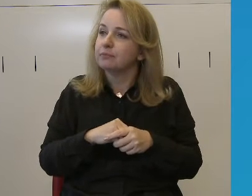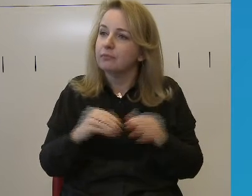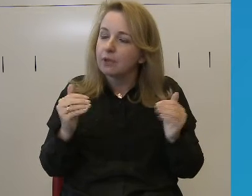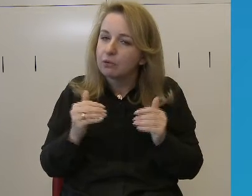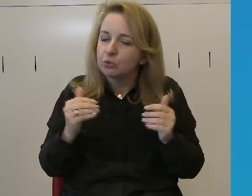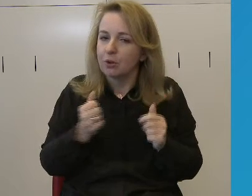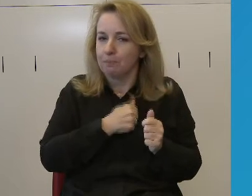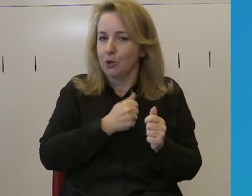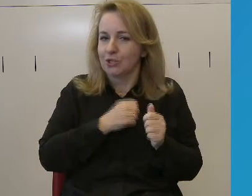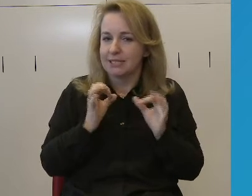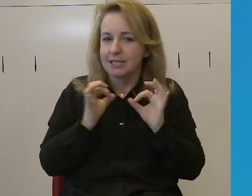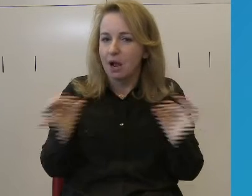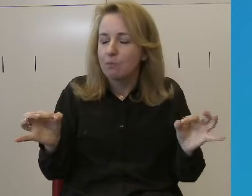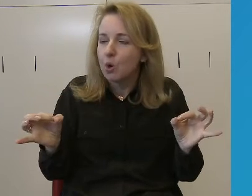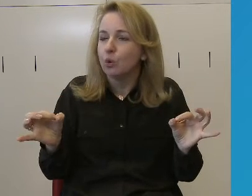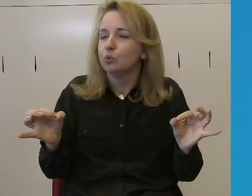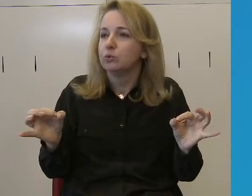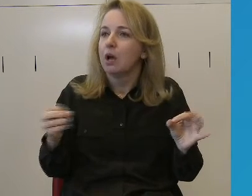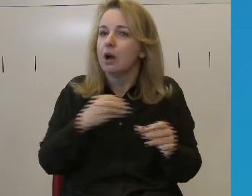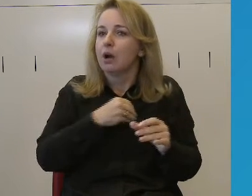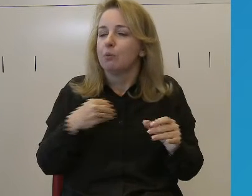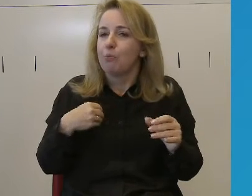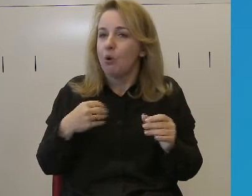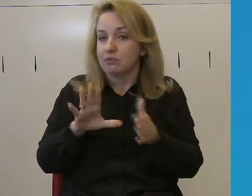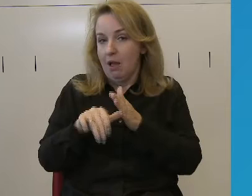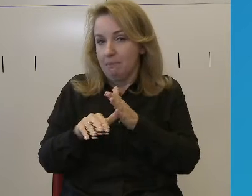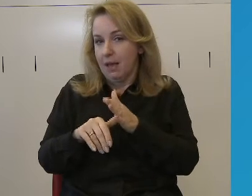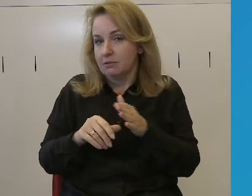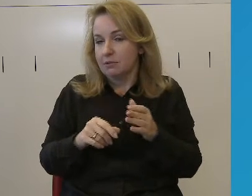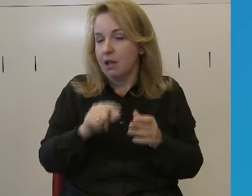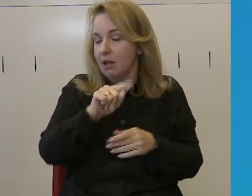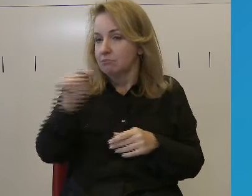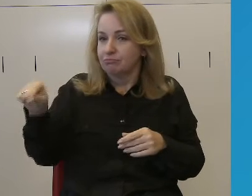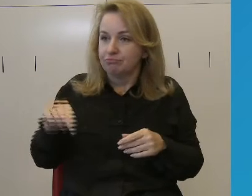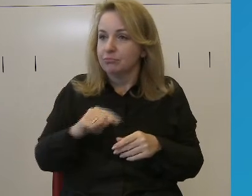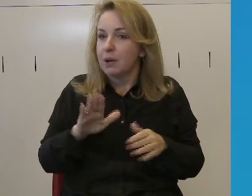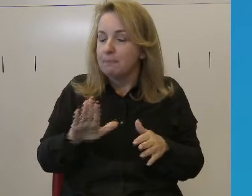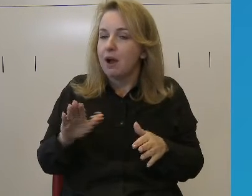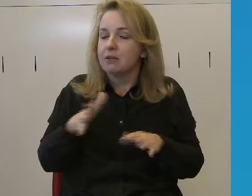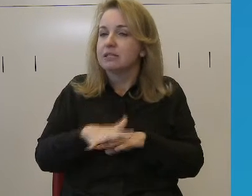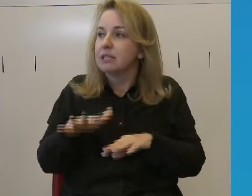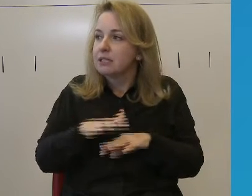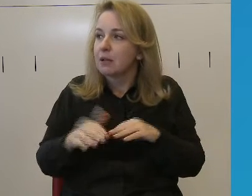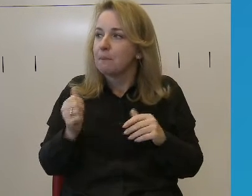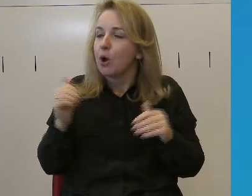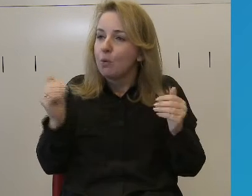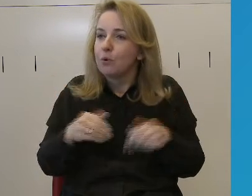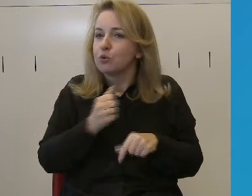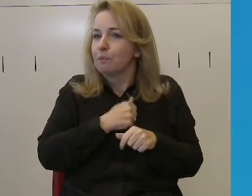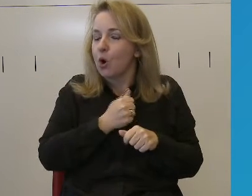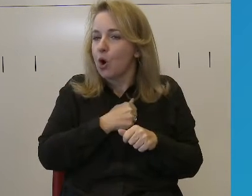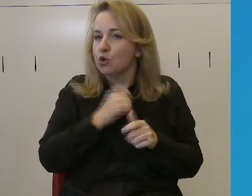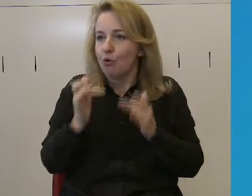możliwych do wypożyczenia samochodów. Już w Polsce wiele miast wprowadza systemy umożliwiające